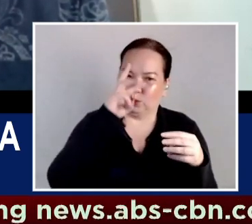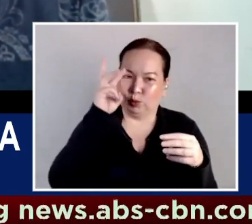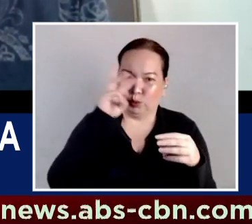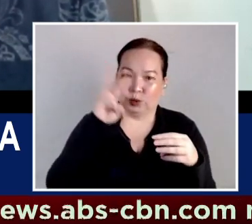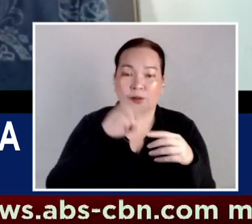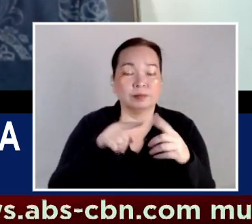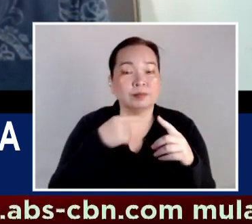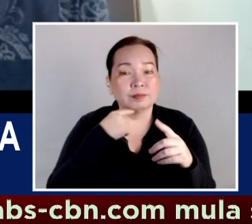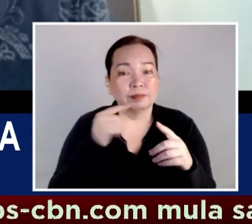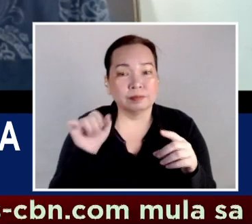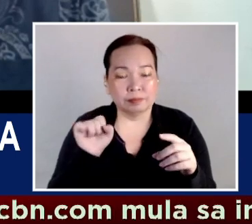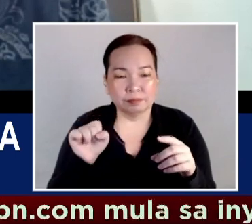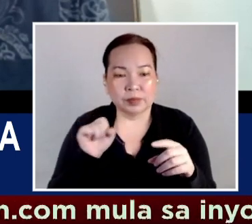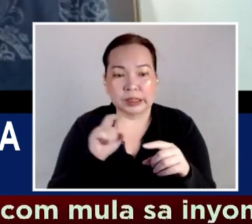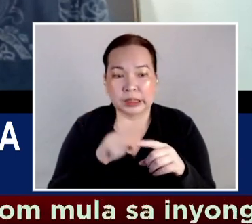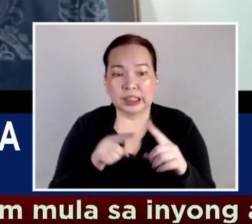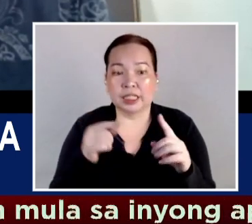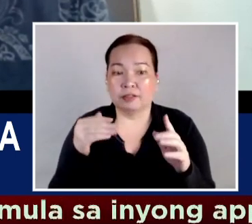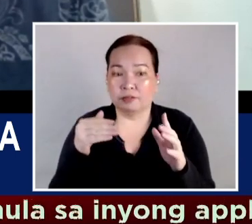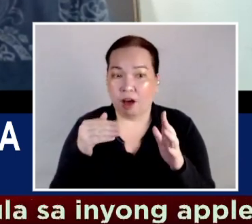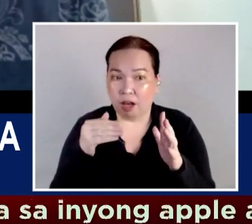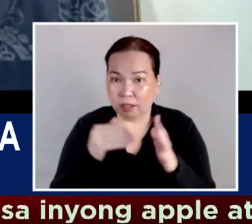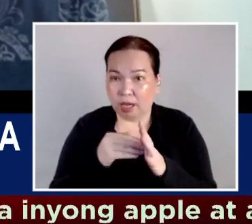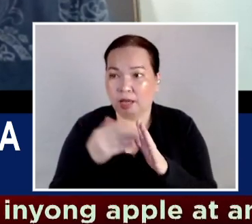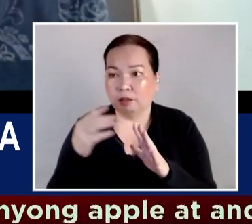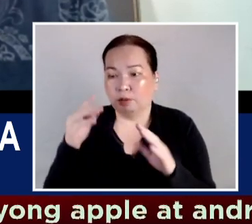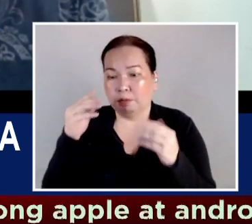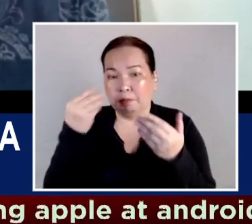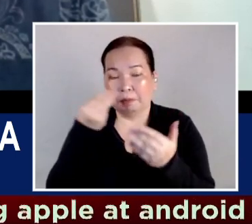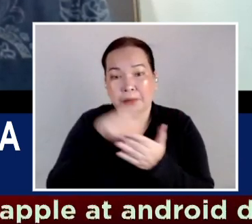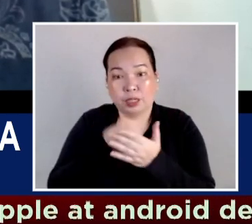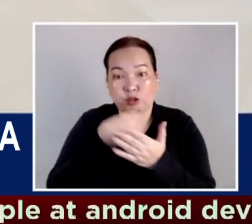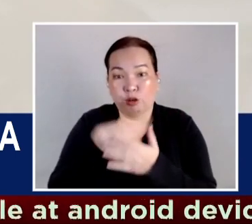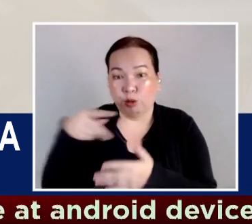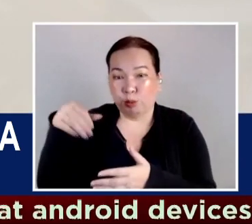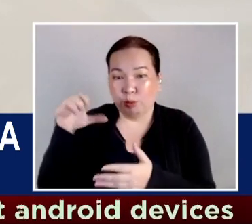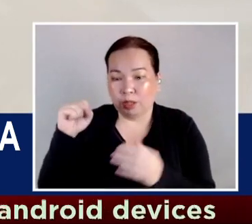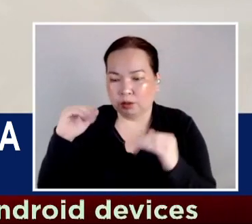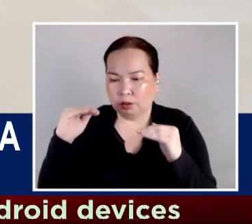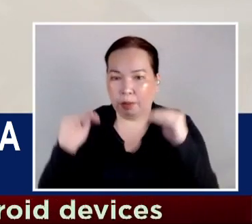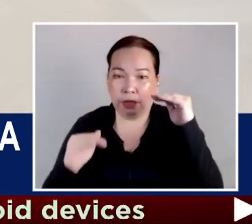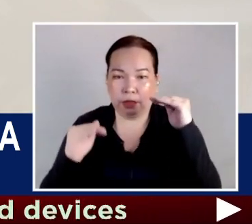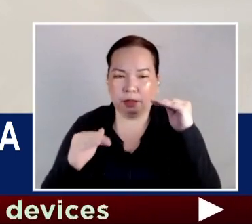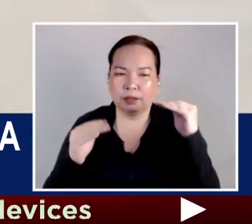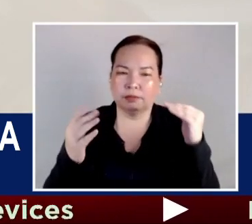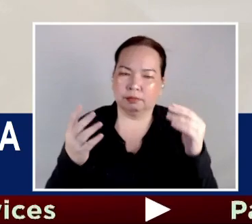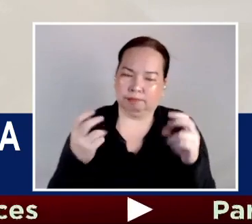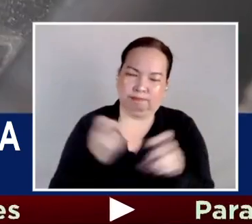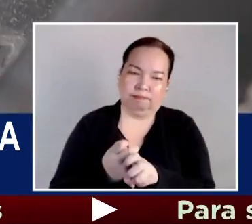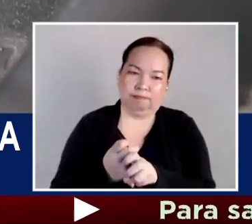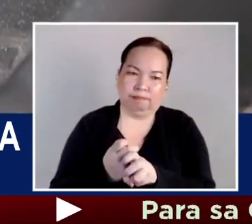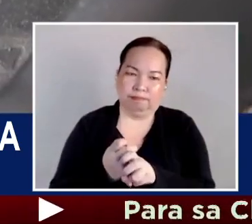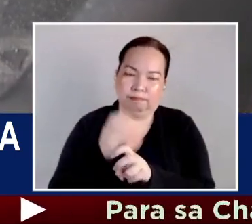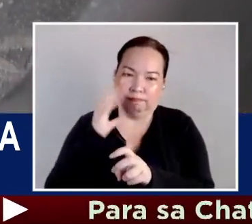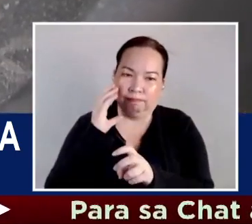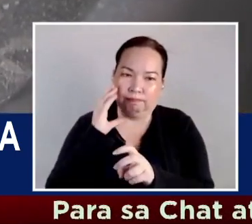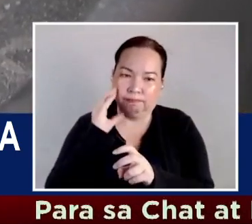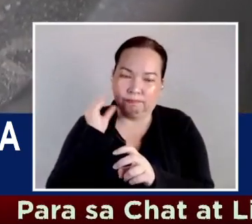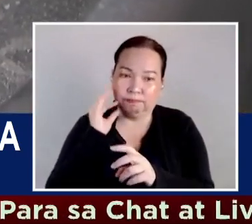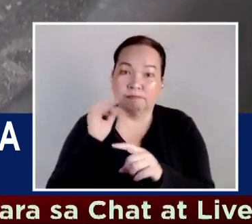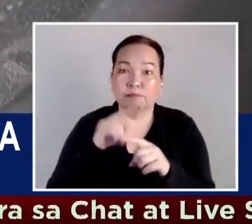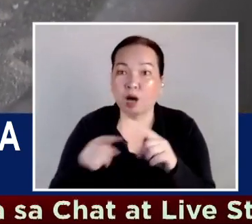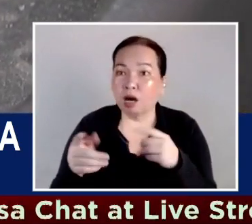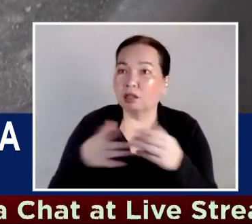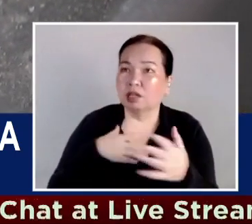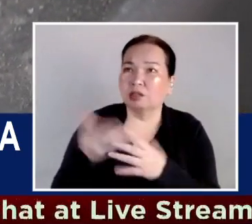said, the moment it deteriorates, that's a 150 increase. Pero sa kabila ng kaliwat ka ng panawagang suspindihin muna